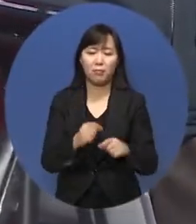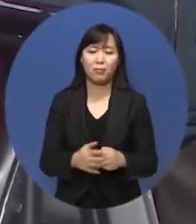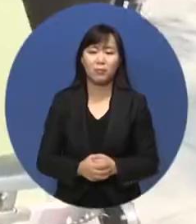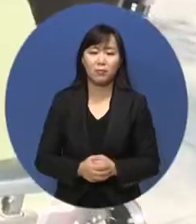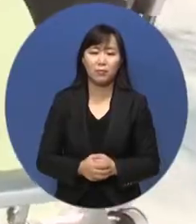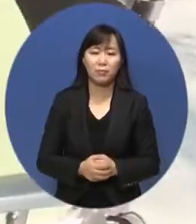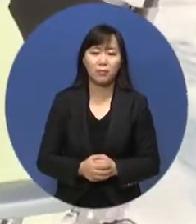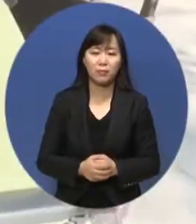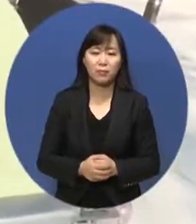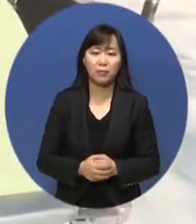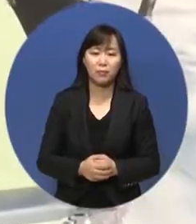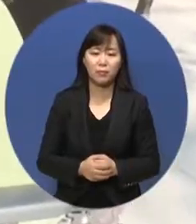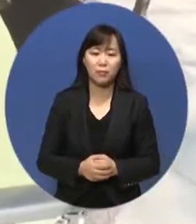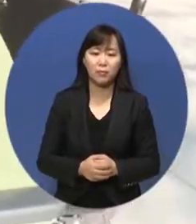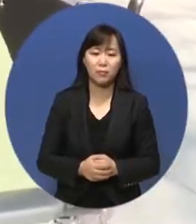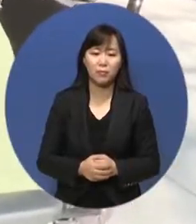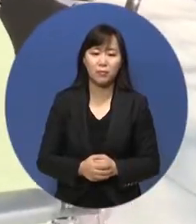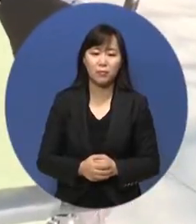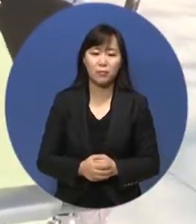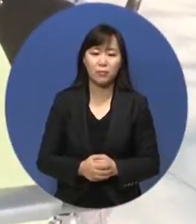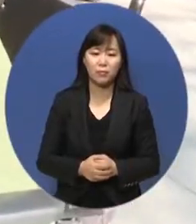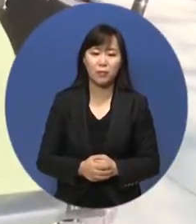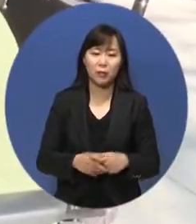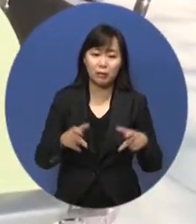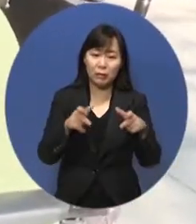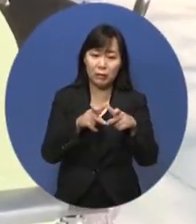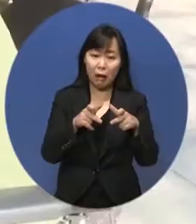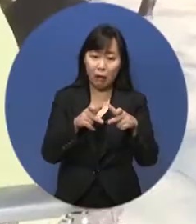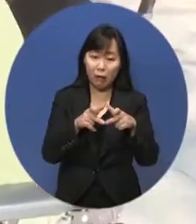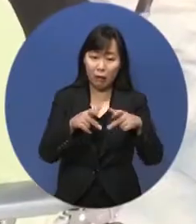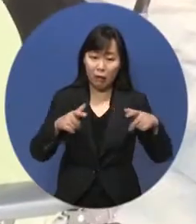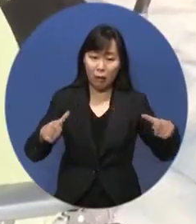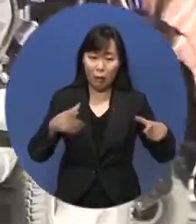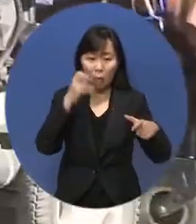좋겠습니다. 한편, 장애계는 수상한